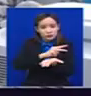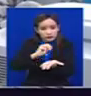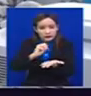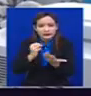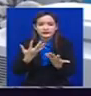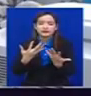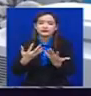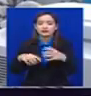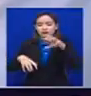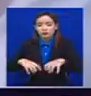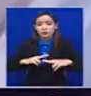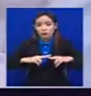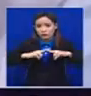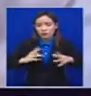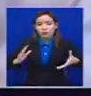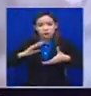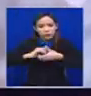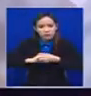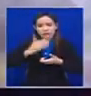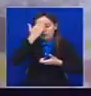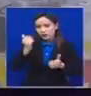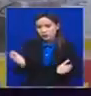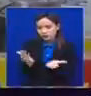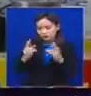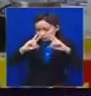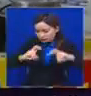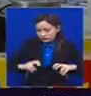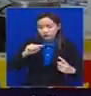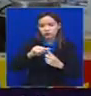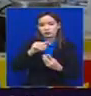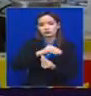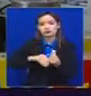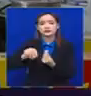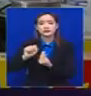คลื่อนการดำเนินการเพื่อส่งเสริมการวิจัยและพัฒนาในภาคเศรษฐกิจ